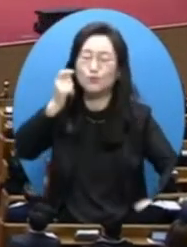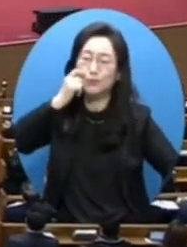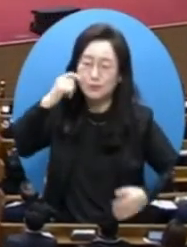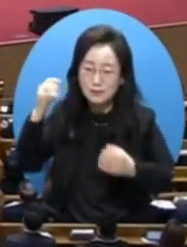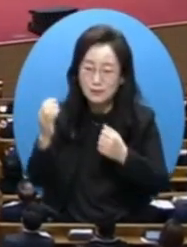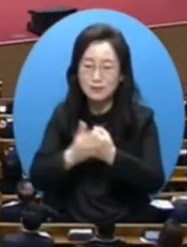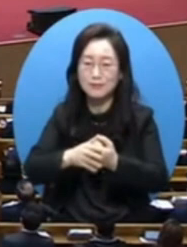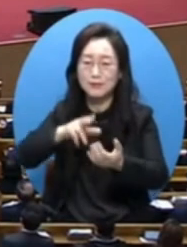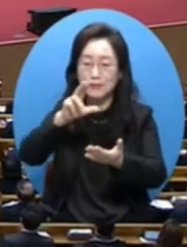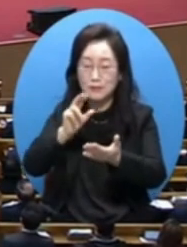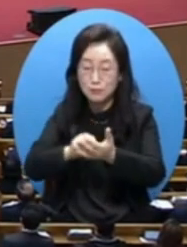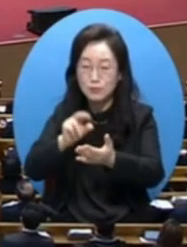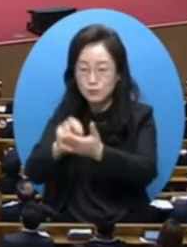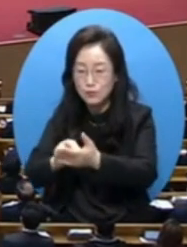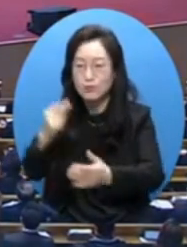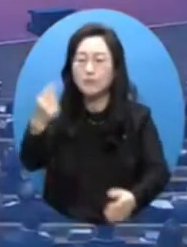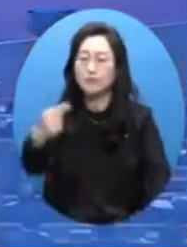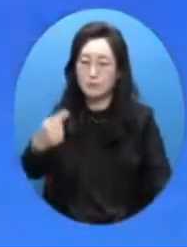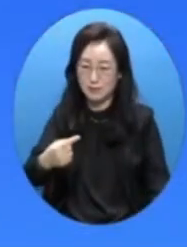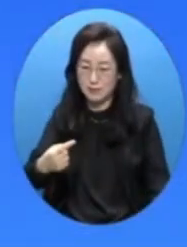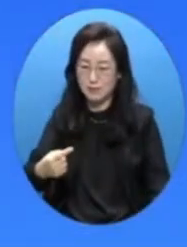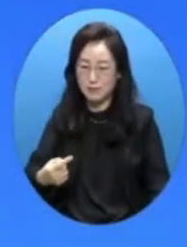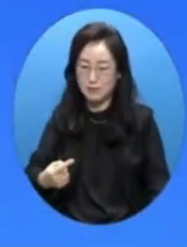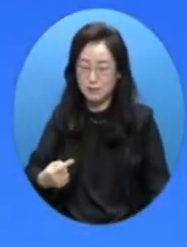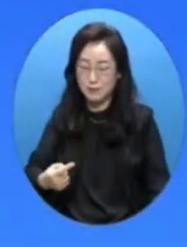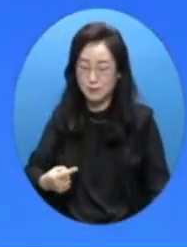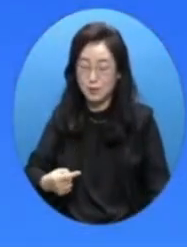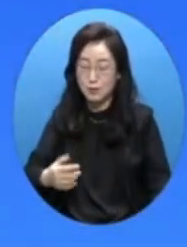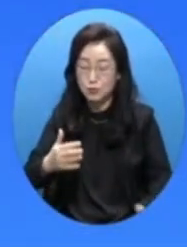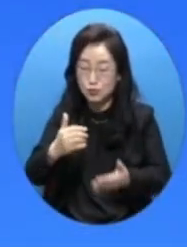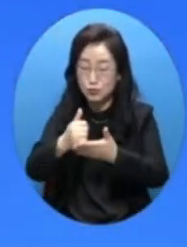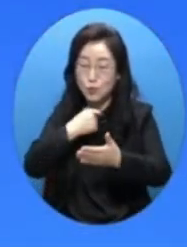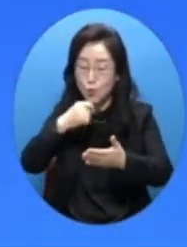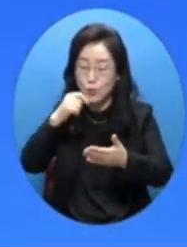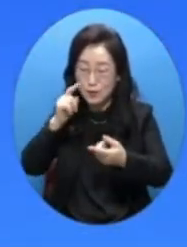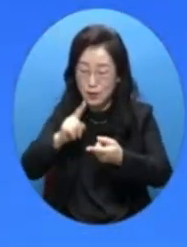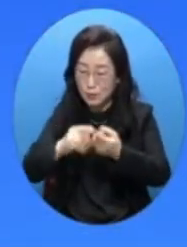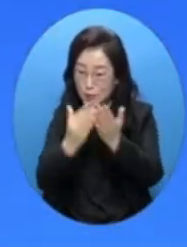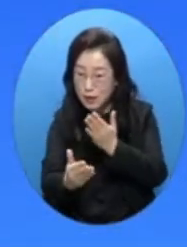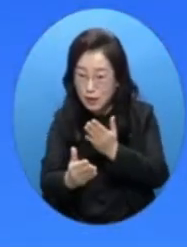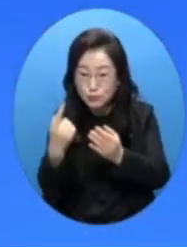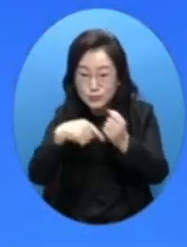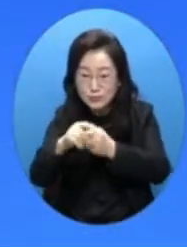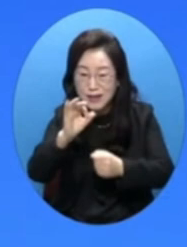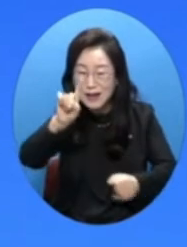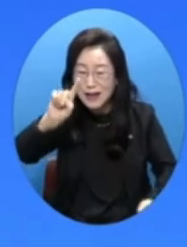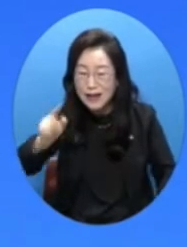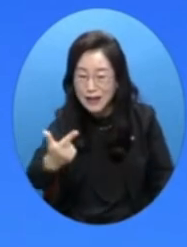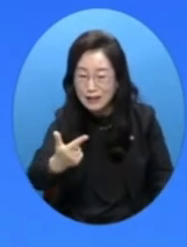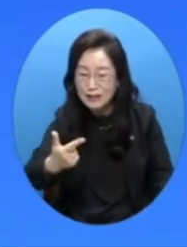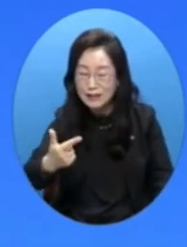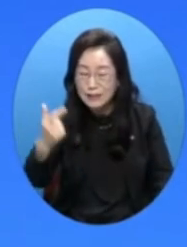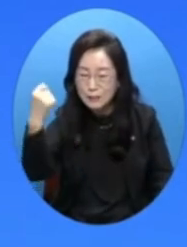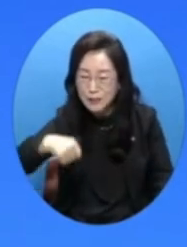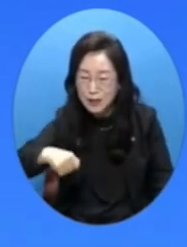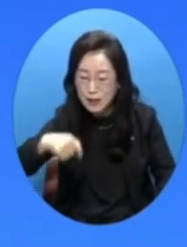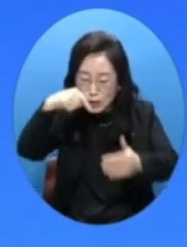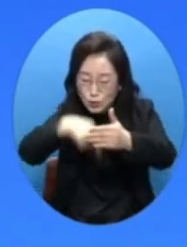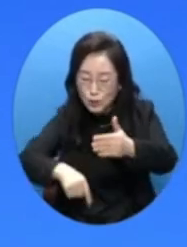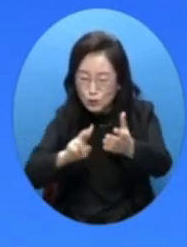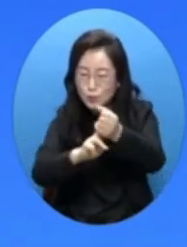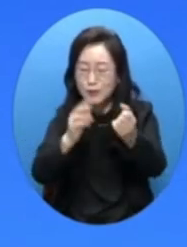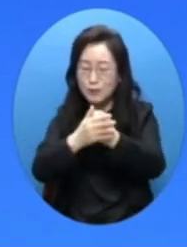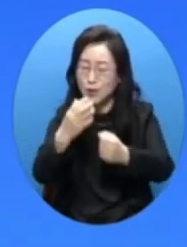우리 삶 속에 문제가 다가오는 것입니다 결국 주님께서 살자는 것이 아가 아닙니다 내 마음속에 짐 뜻대로 사라지는 아가리 있기 때문에